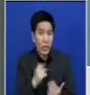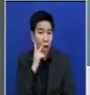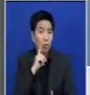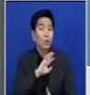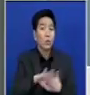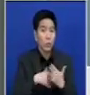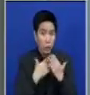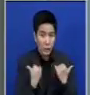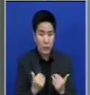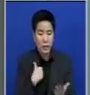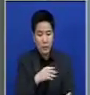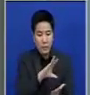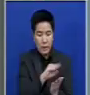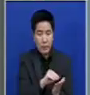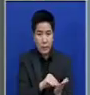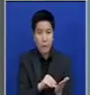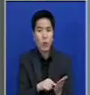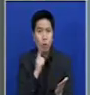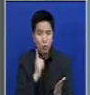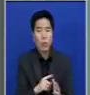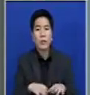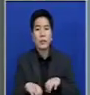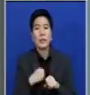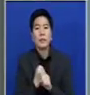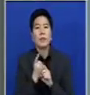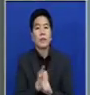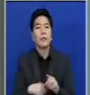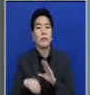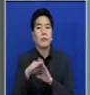การข่าวทั้งหมดเจ้าหน้าที่รวบรวมไว้นะคะแต่จะต้องดำเนินการไปต